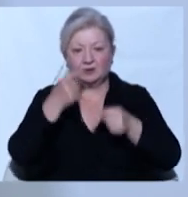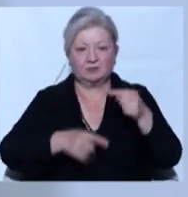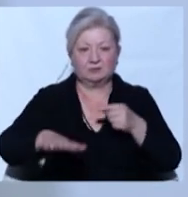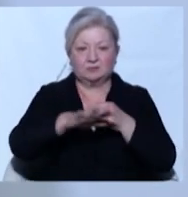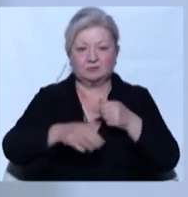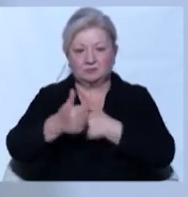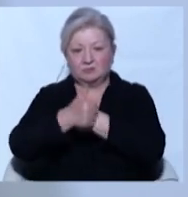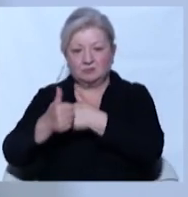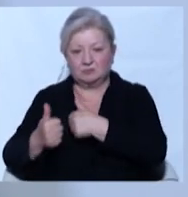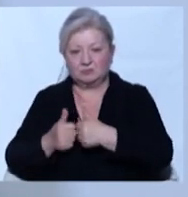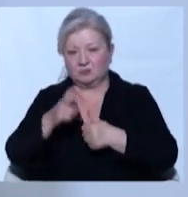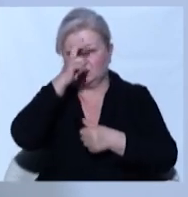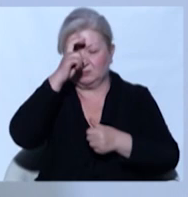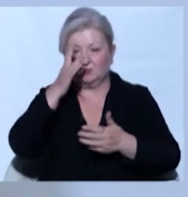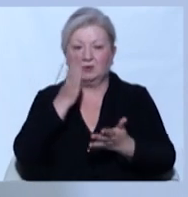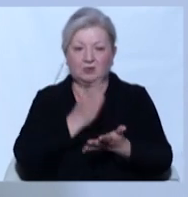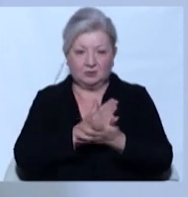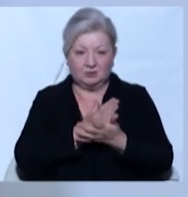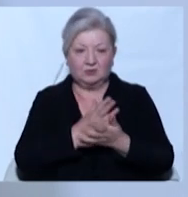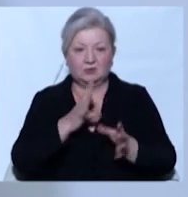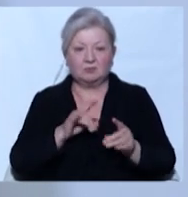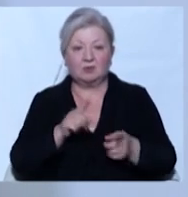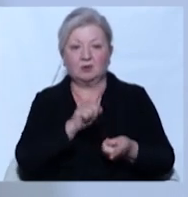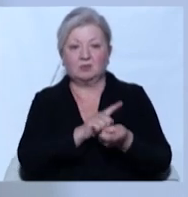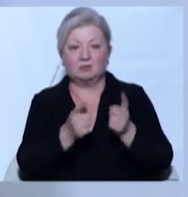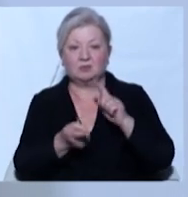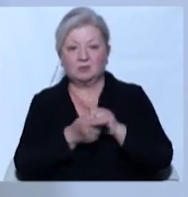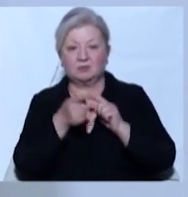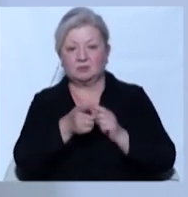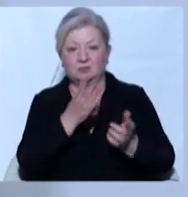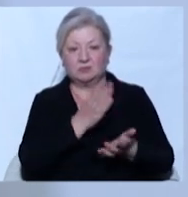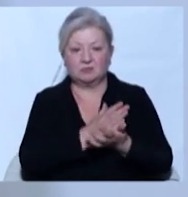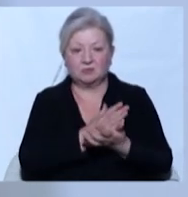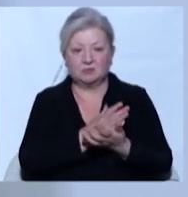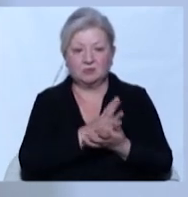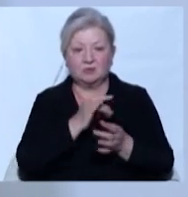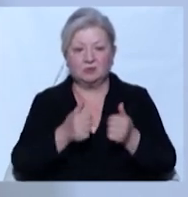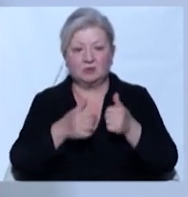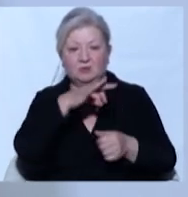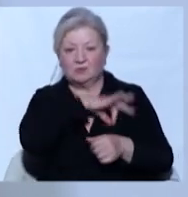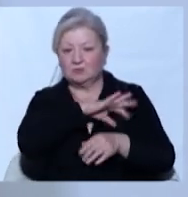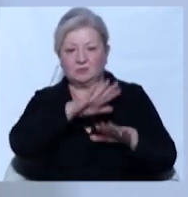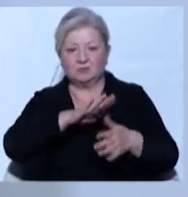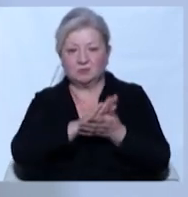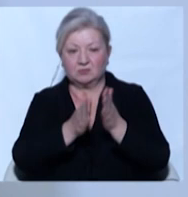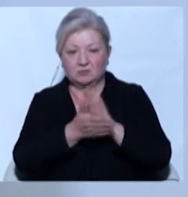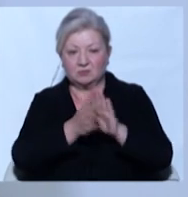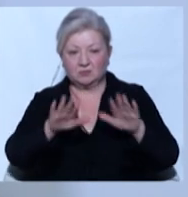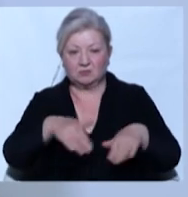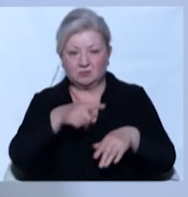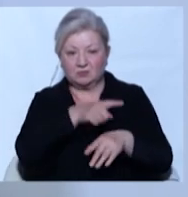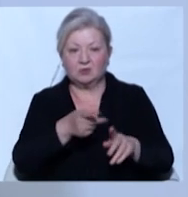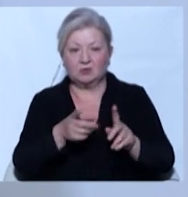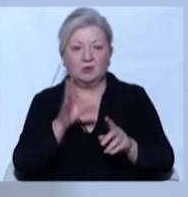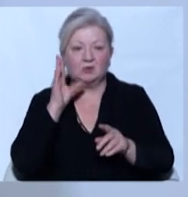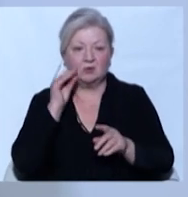თავის მეზობელ ქვეყნებთან და აი ეს კიდევ პირიქით კლასიკურად არა ახალსაყრელი გეოგრაფიული მდებარეობა გვევლინება,